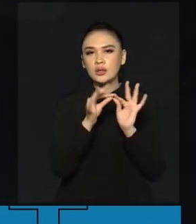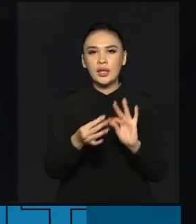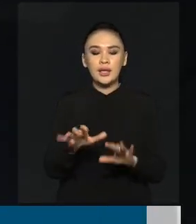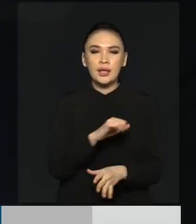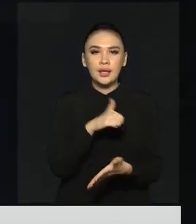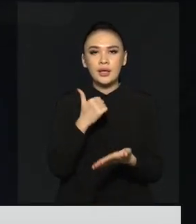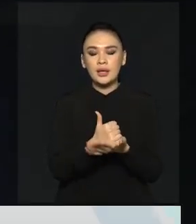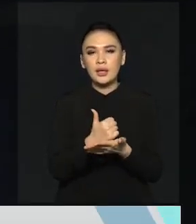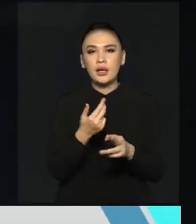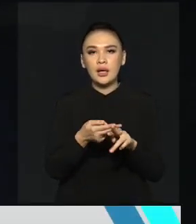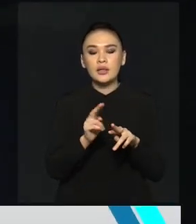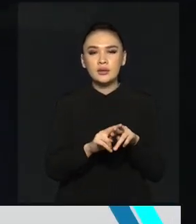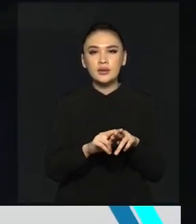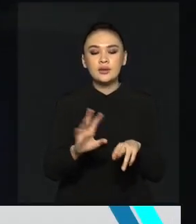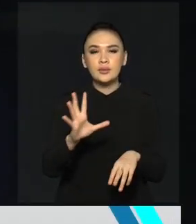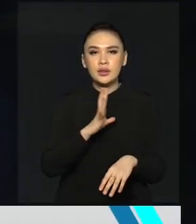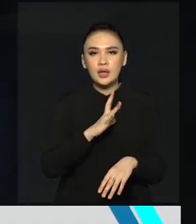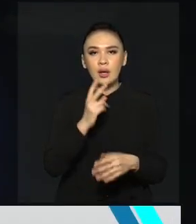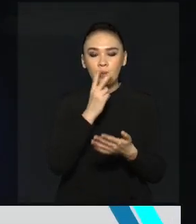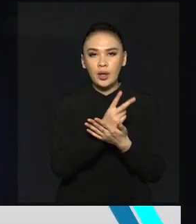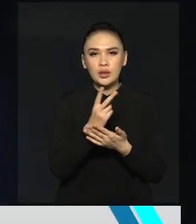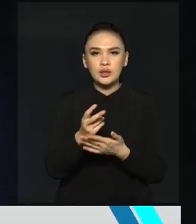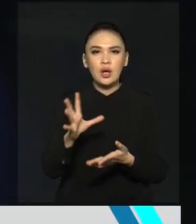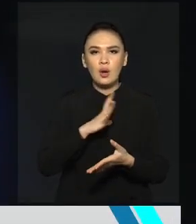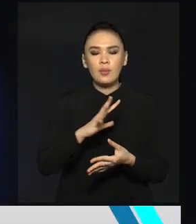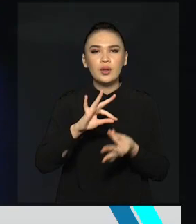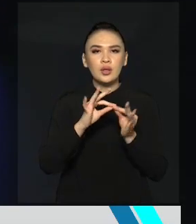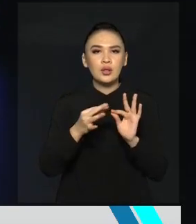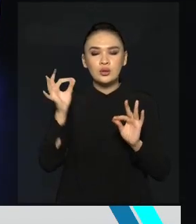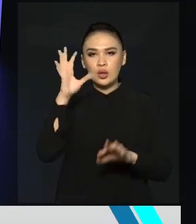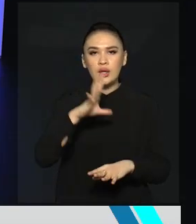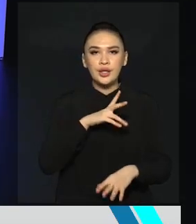алдымен қазіргі көптің көкейінде жүрген мәселелердің бірі